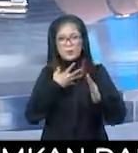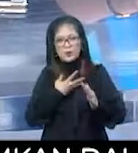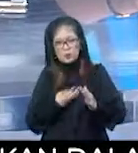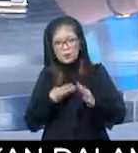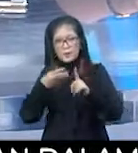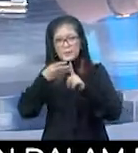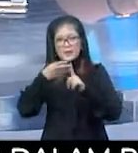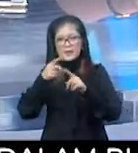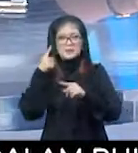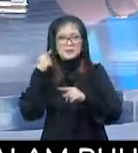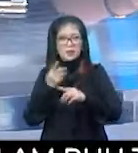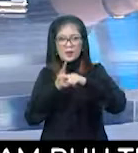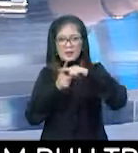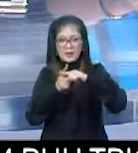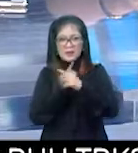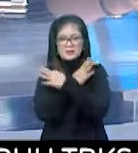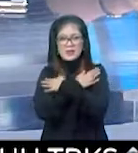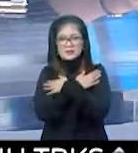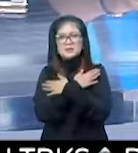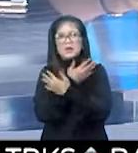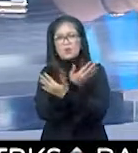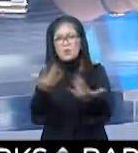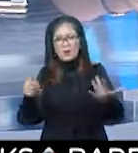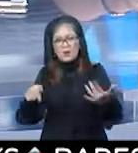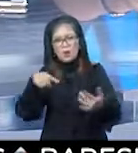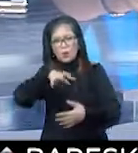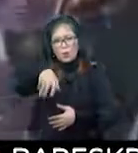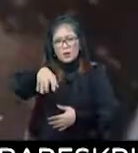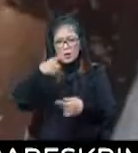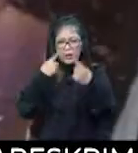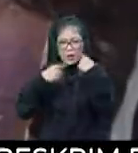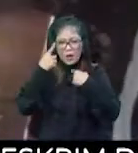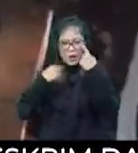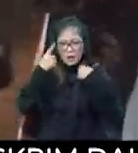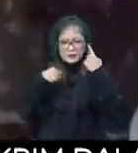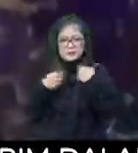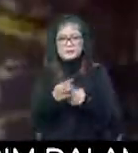isak tangis dan duka mendalam keluarga dan juga kerabat.